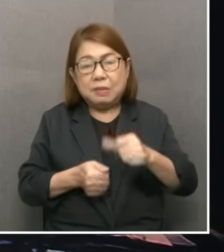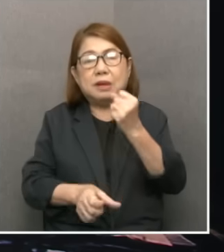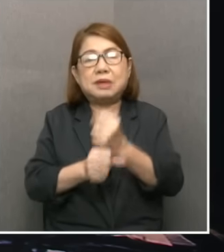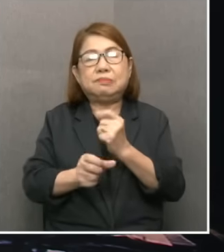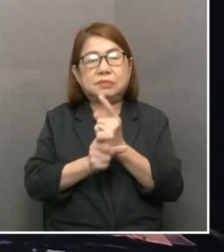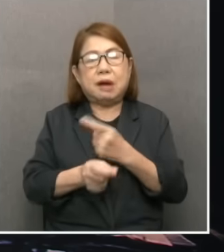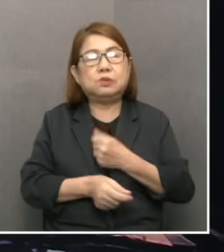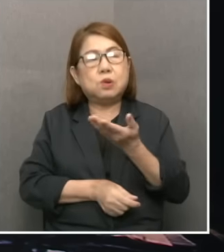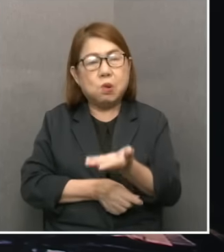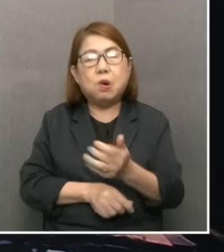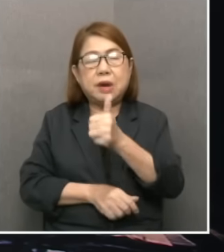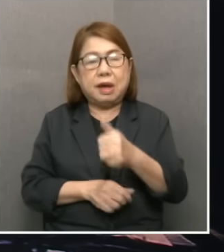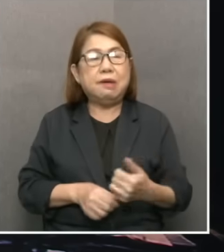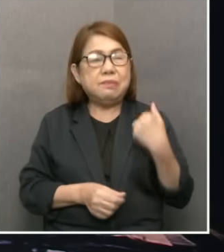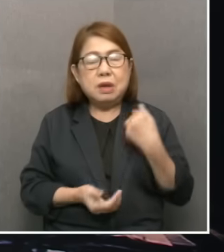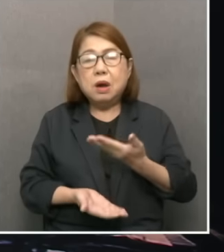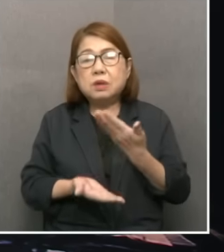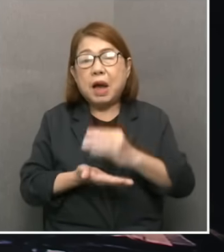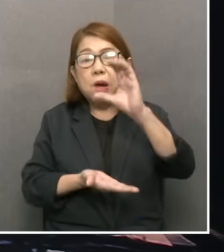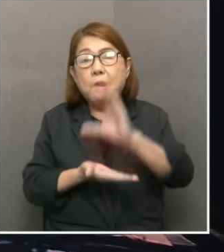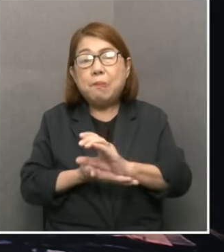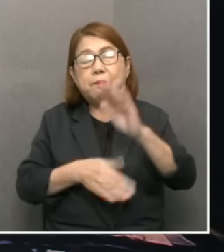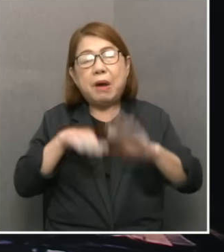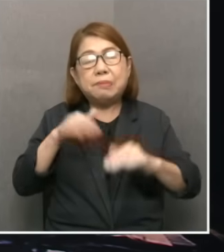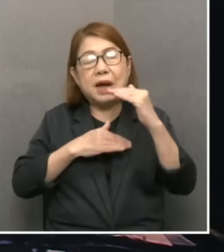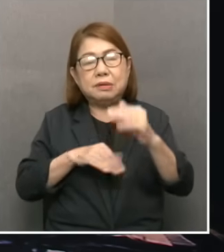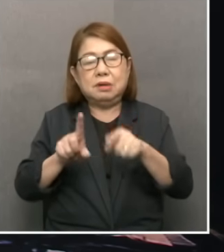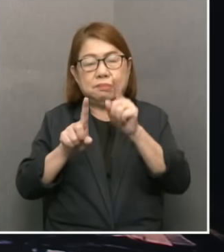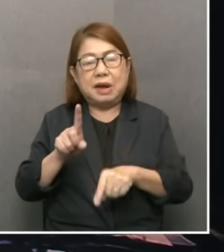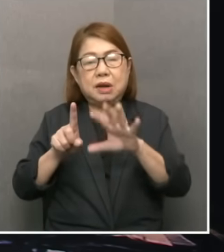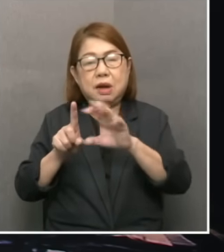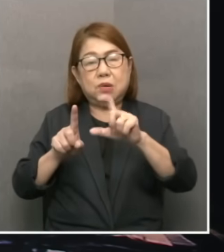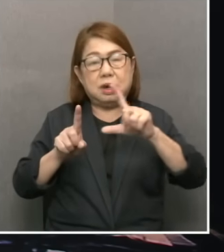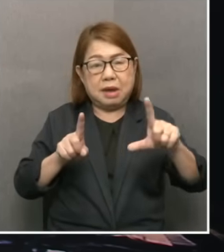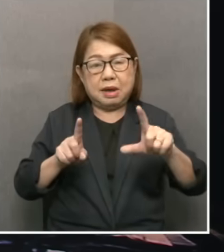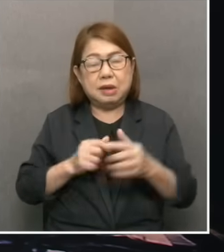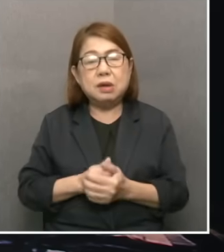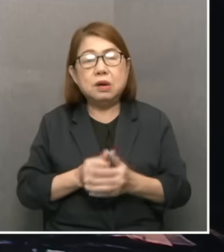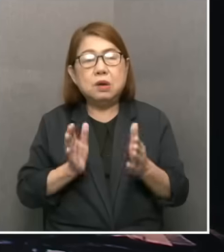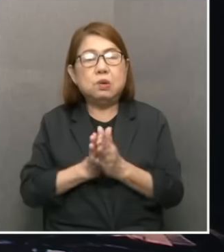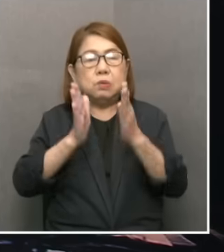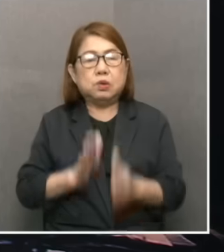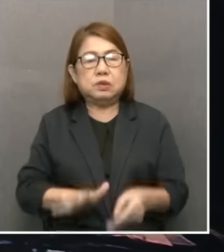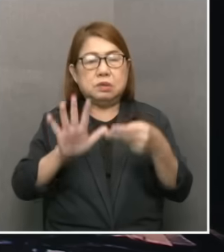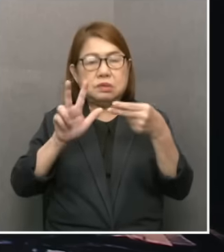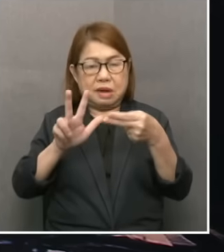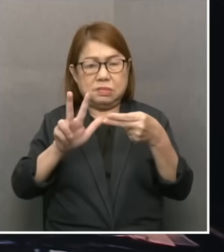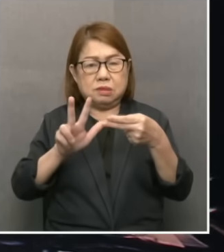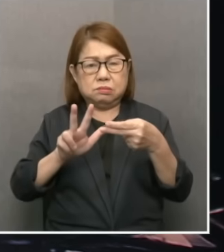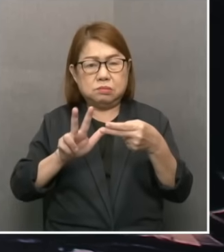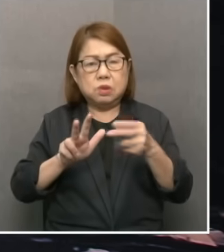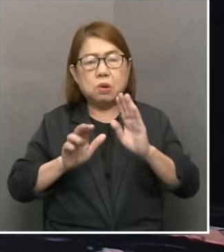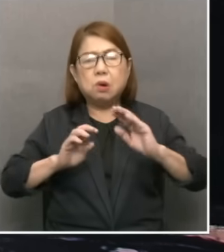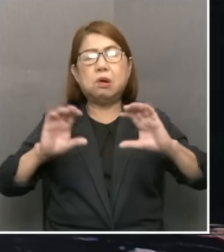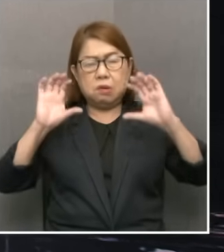นี้ได้เช่นกันตั้งงบไว้สูงสุด 1,500ล้านบาทครอบคลุมทั้ง 30,000คนค่ะนี่ก็จะเป็นนโยบายเชิงรุก